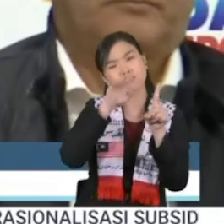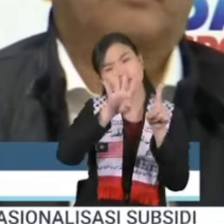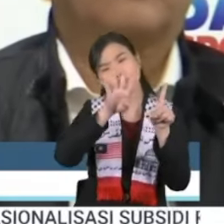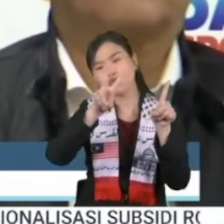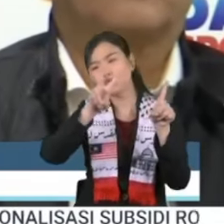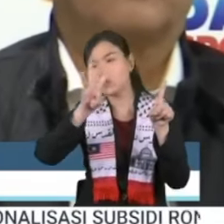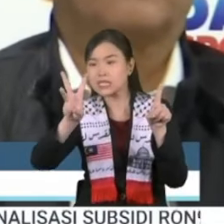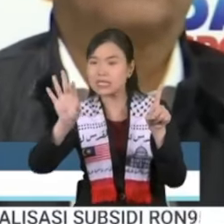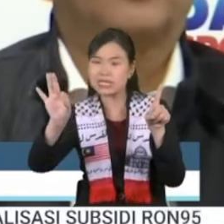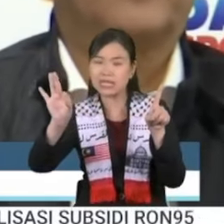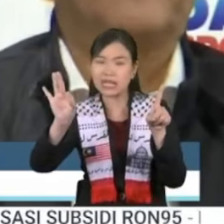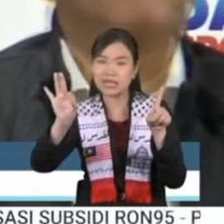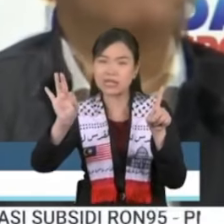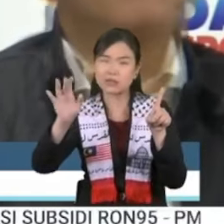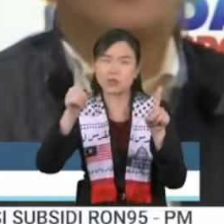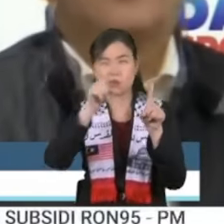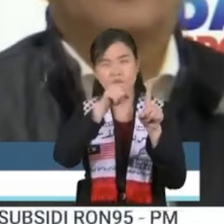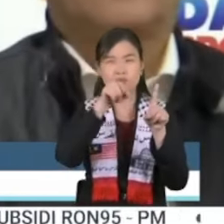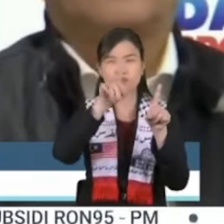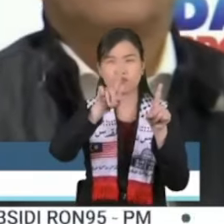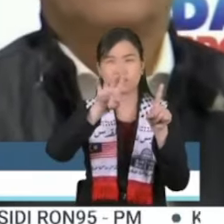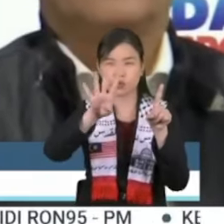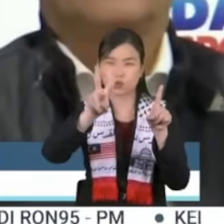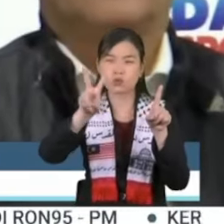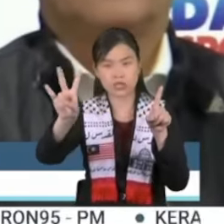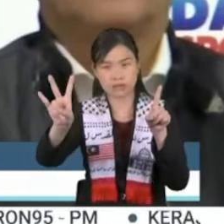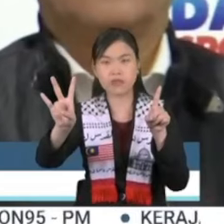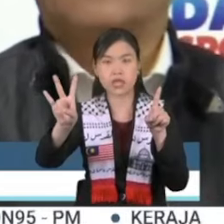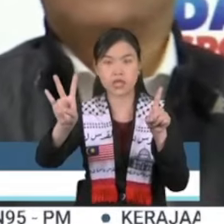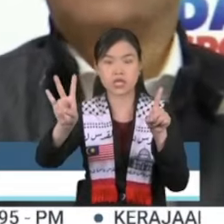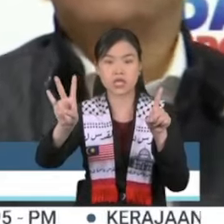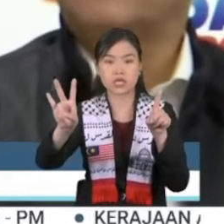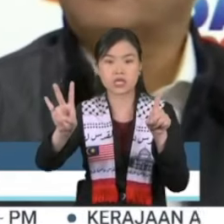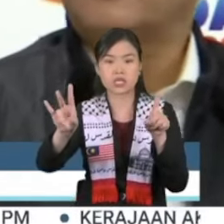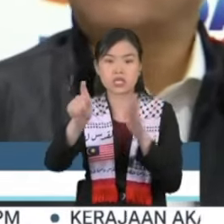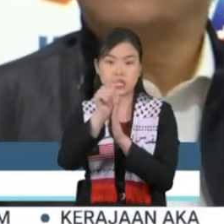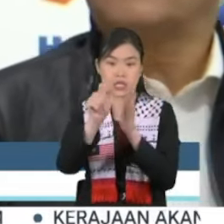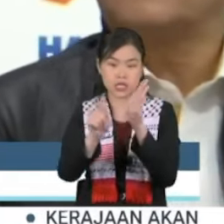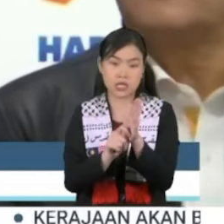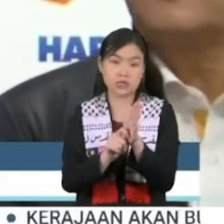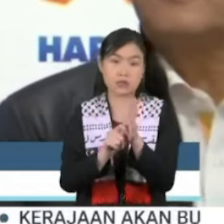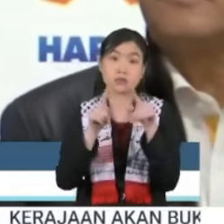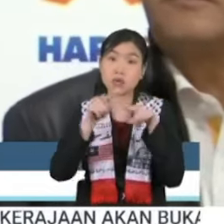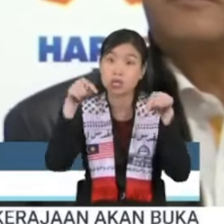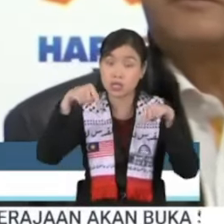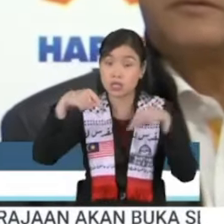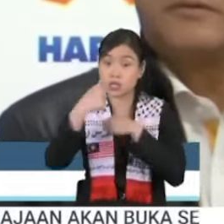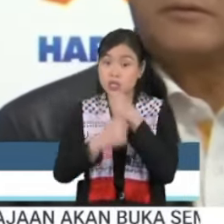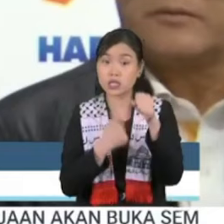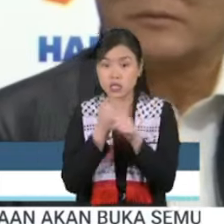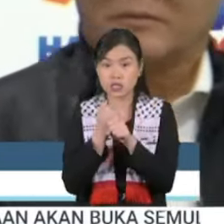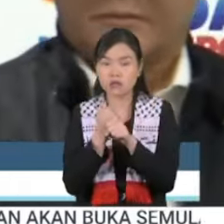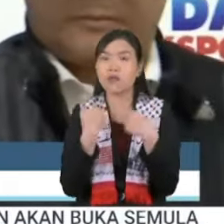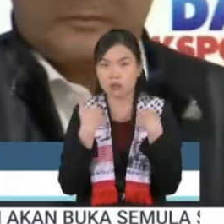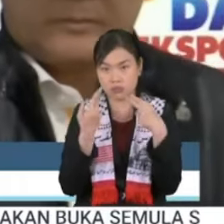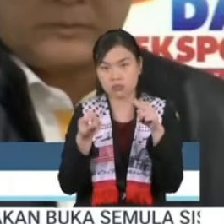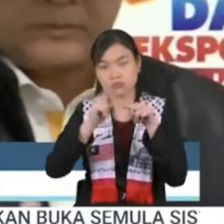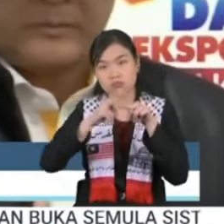1.4269. Boleh kata 1.27 lah. Tapi alhamdulillah tahun ini menampakkan bahawa permulaan peningkatan